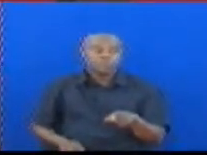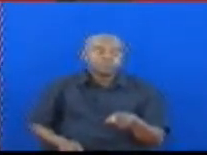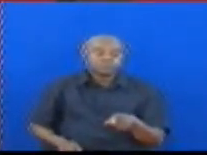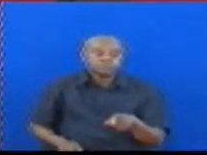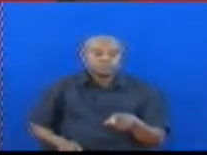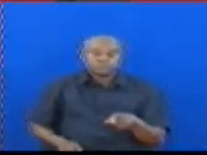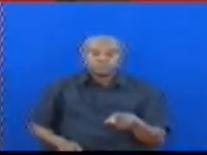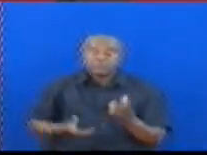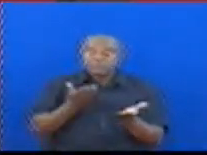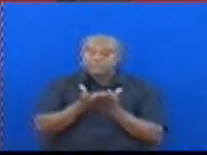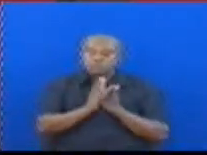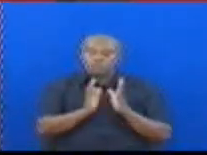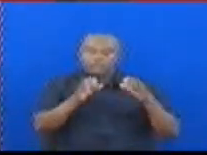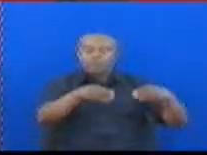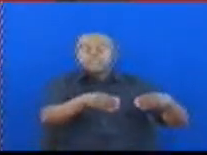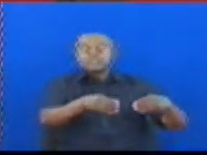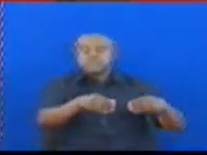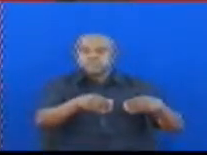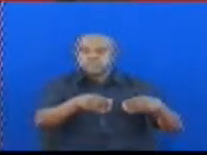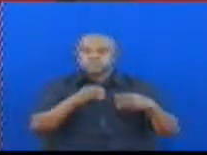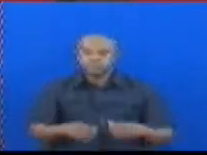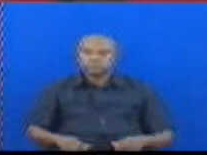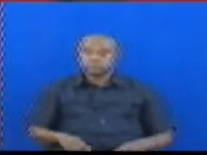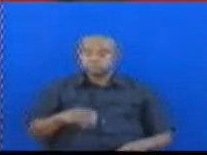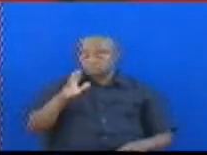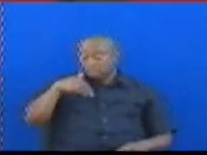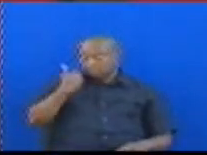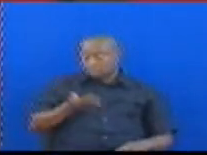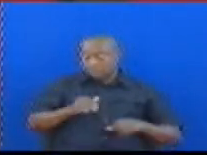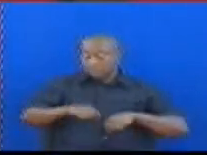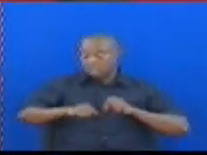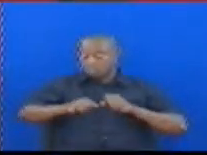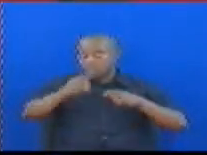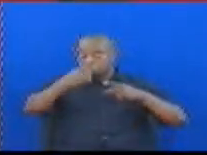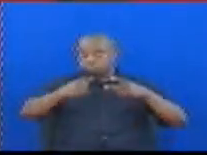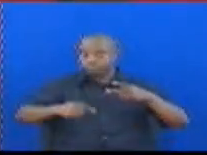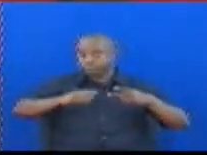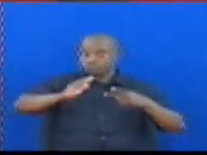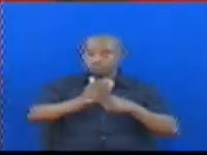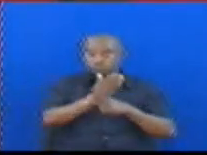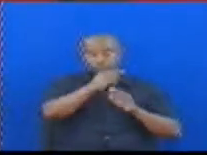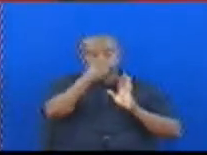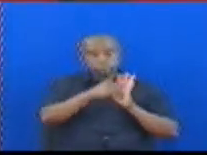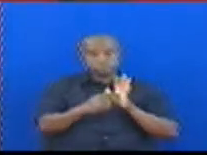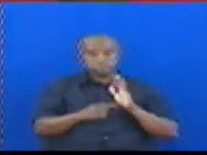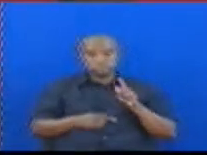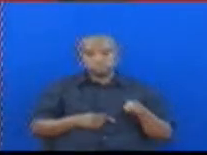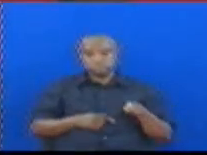ya kamati kwamba badala ya mamlaka haya ya kuondoa sharti hili